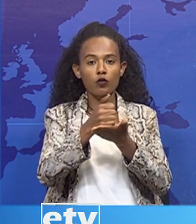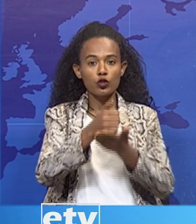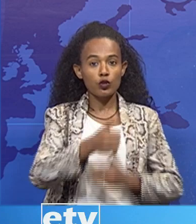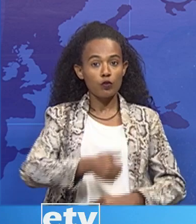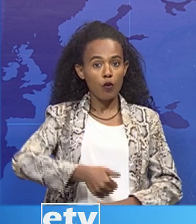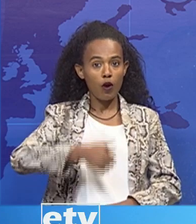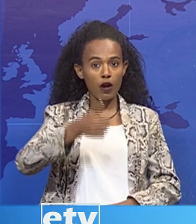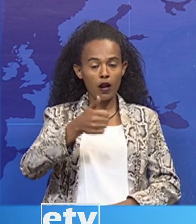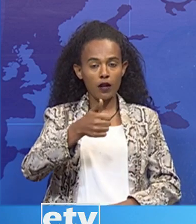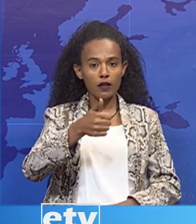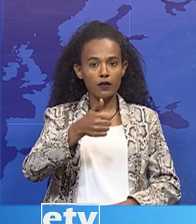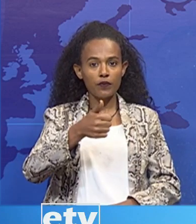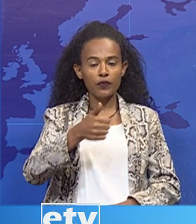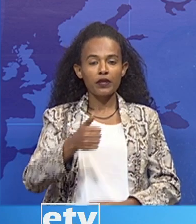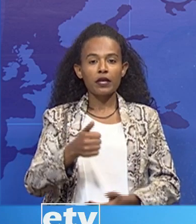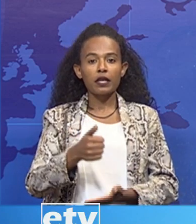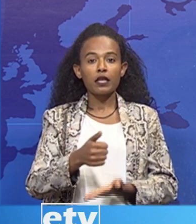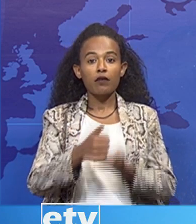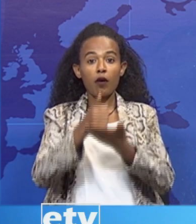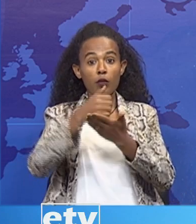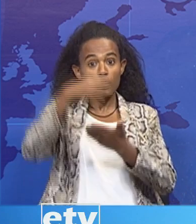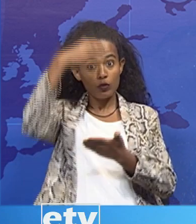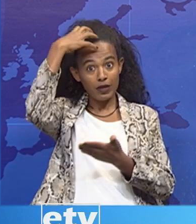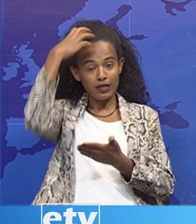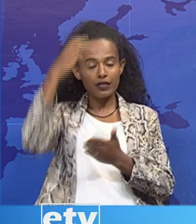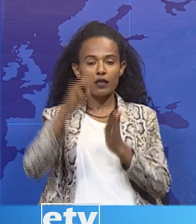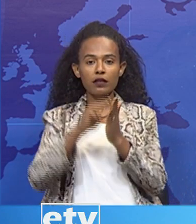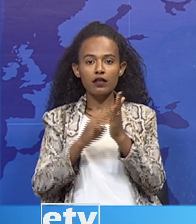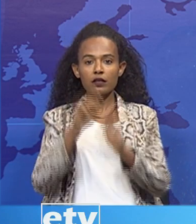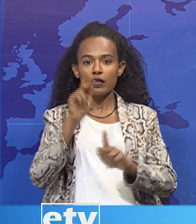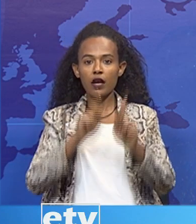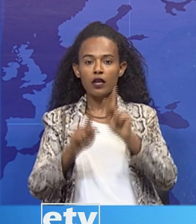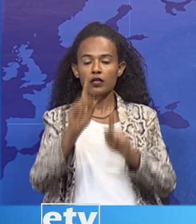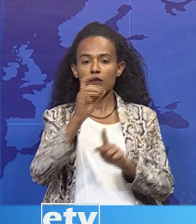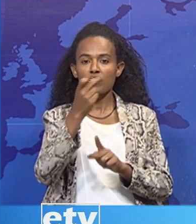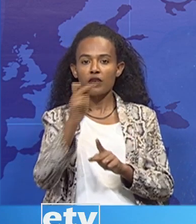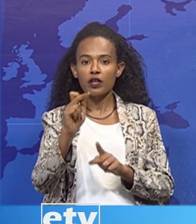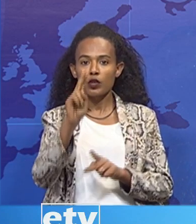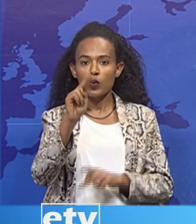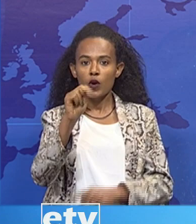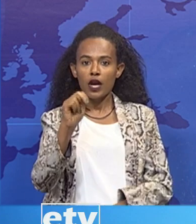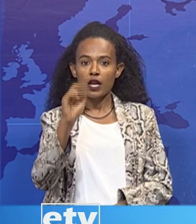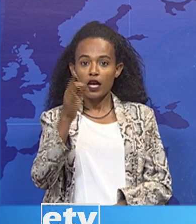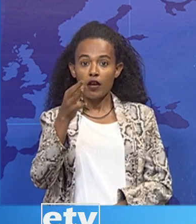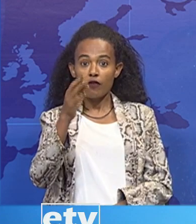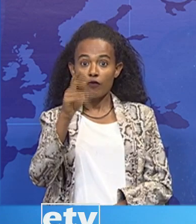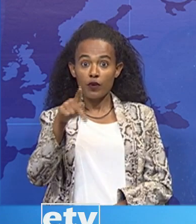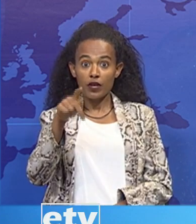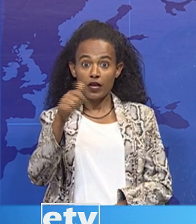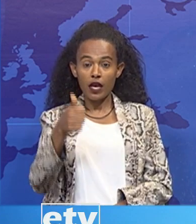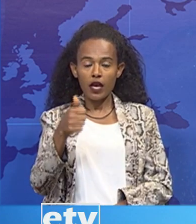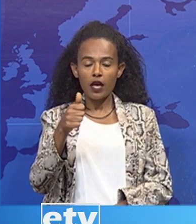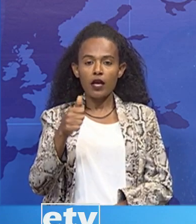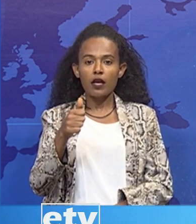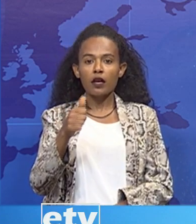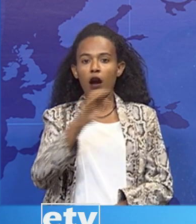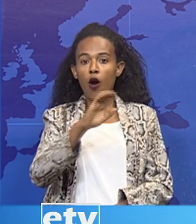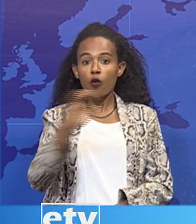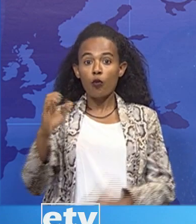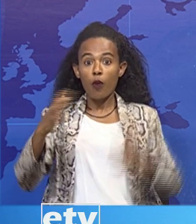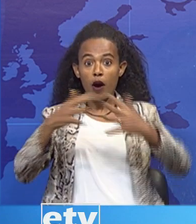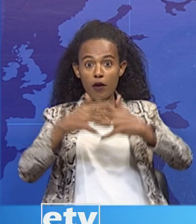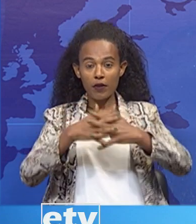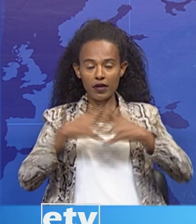በዋናነት የተባበሩት መንግስታት የሰነ ህዝብ ፈንድ UNFPA እንዲሁም ከአውሮፓ ህብረት